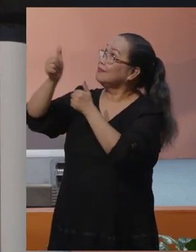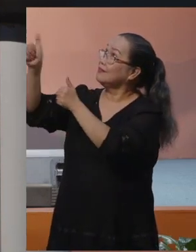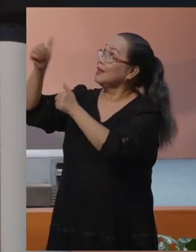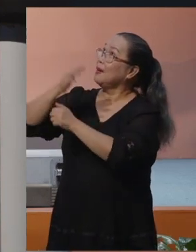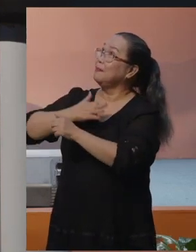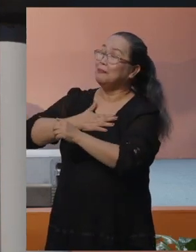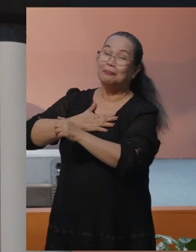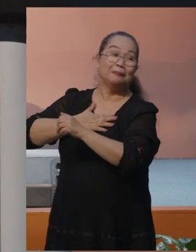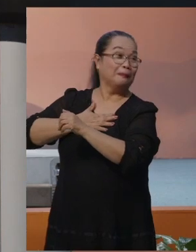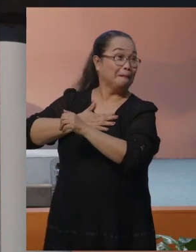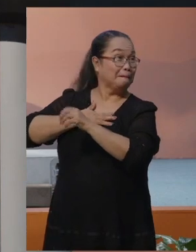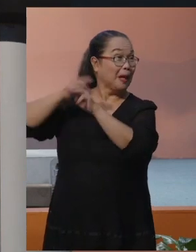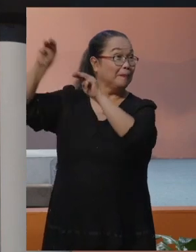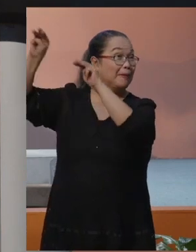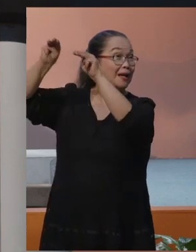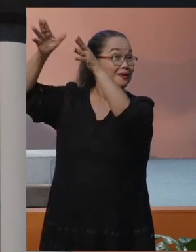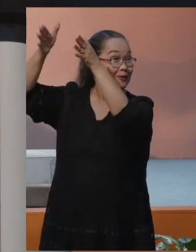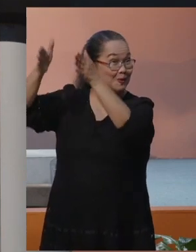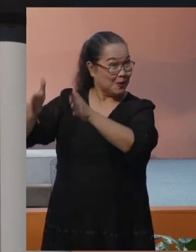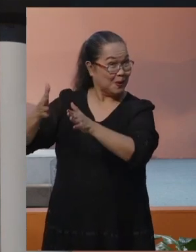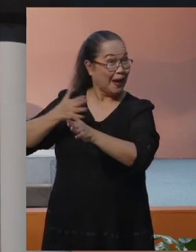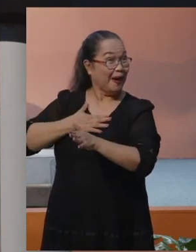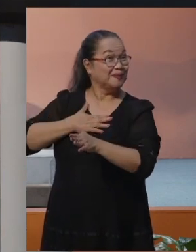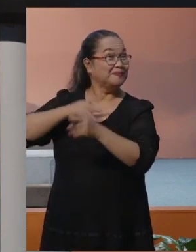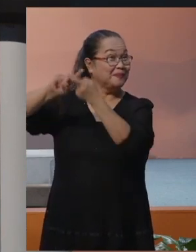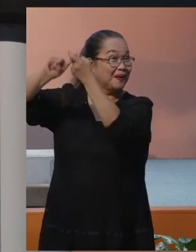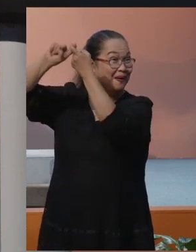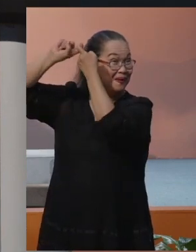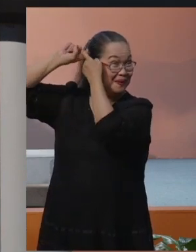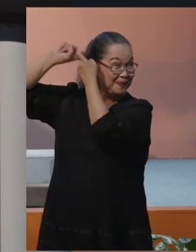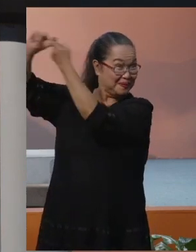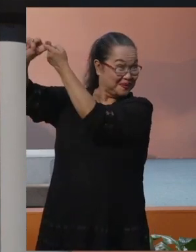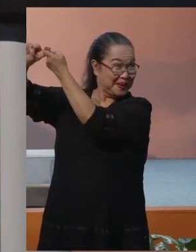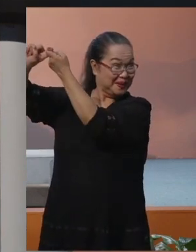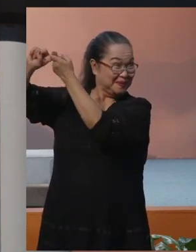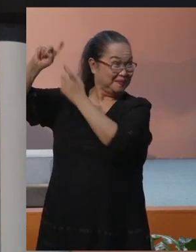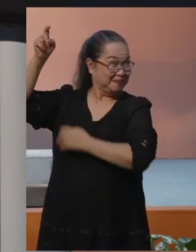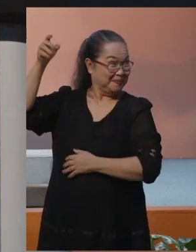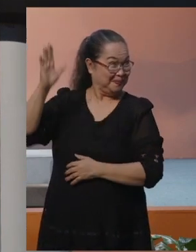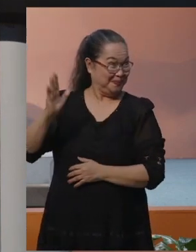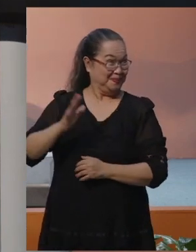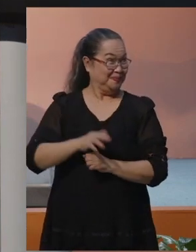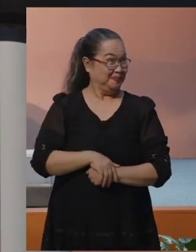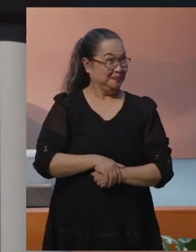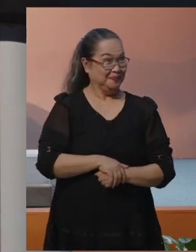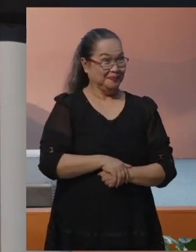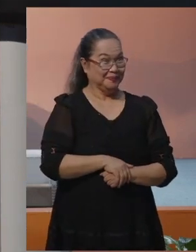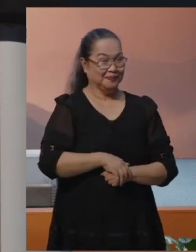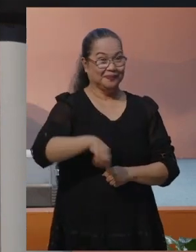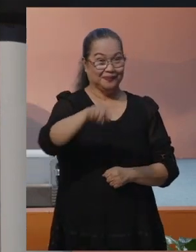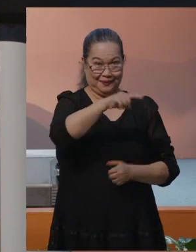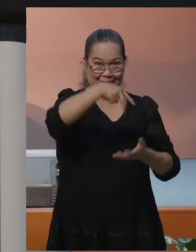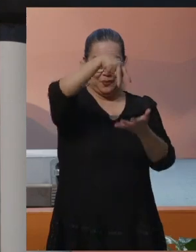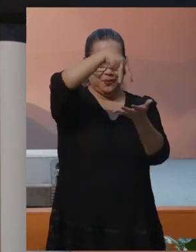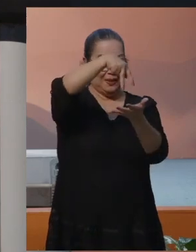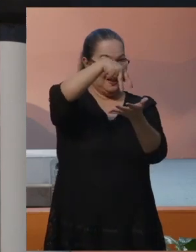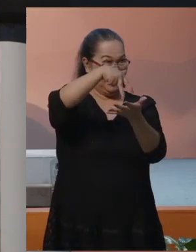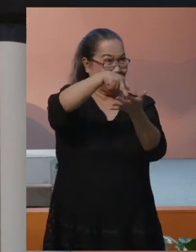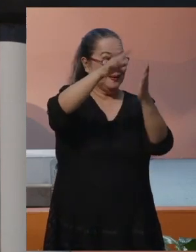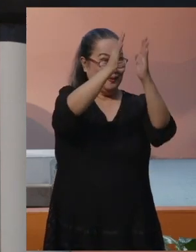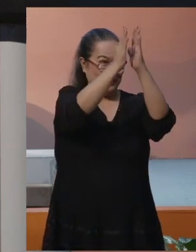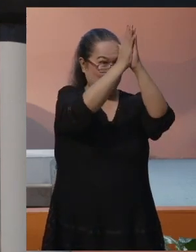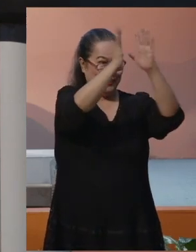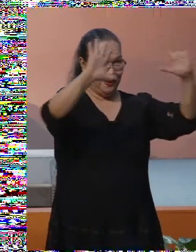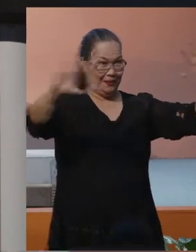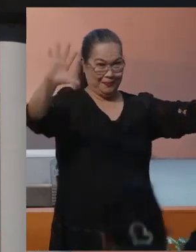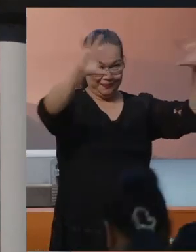follow my Master and my friend. Tayo po'y tumayo at tayo manalangin.